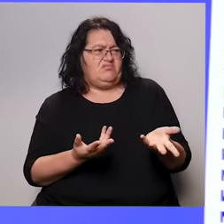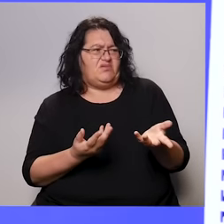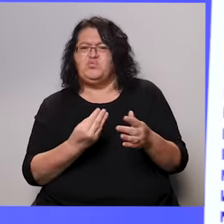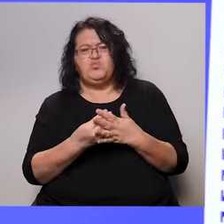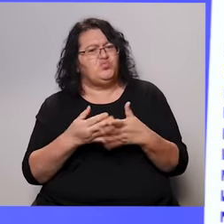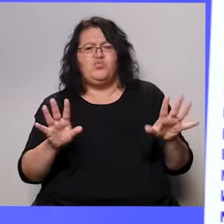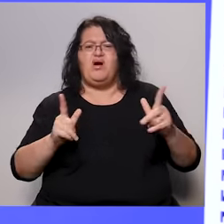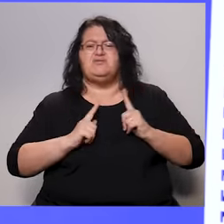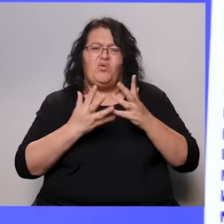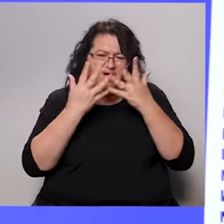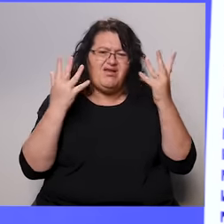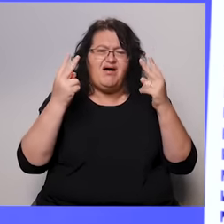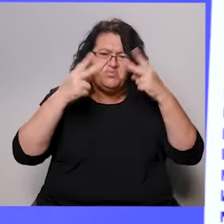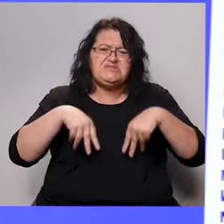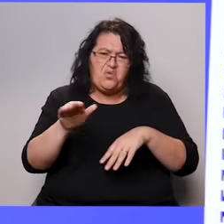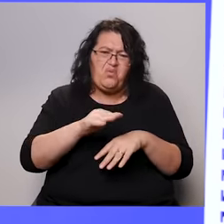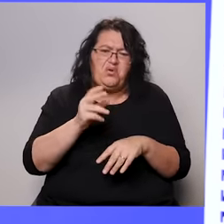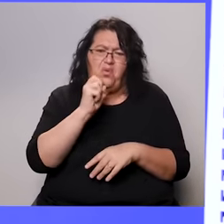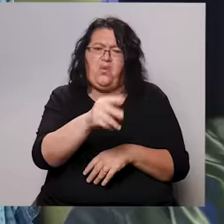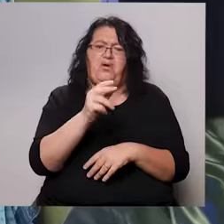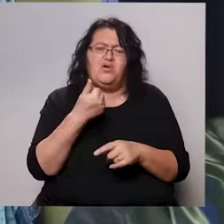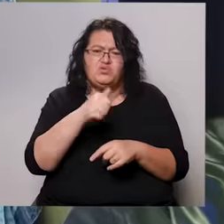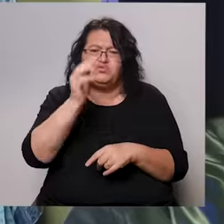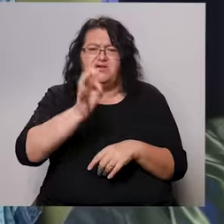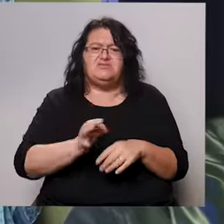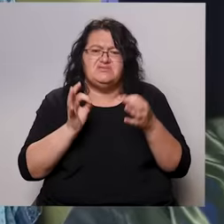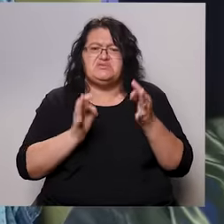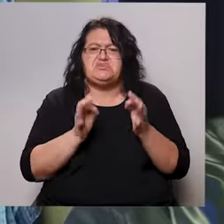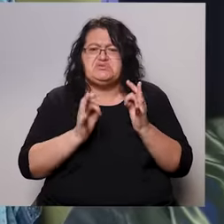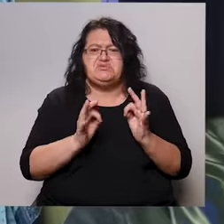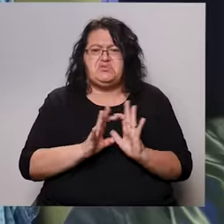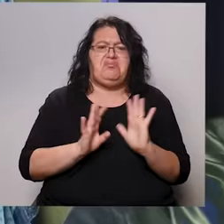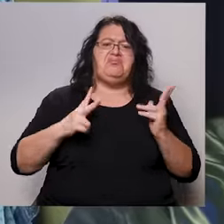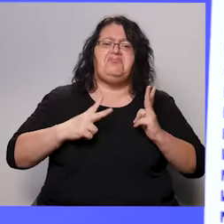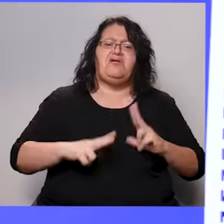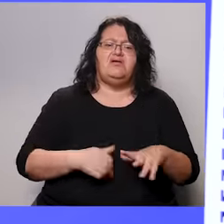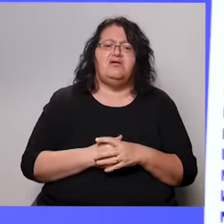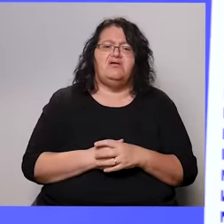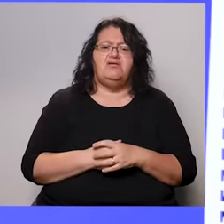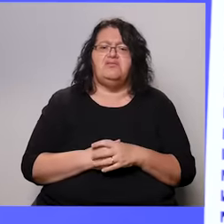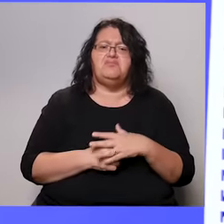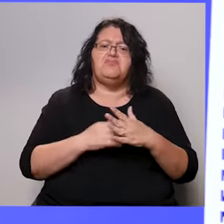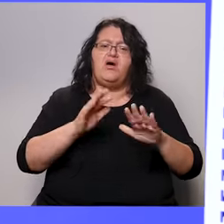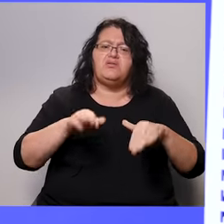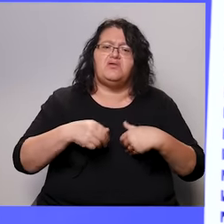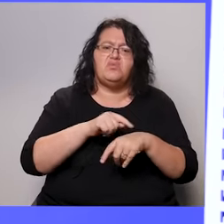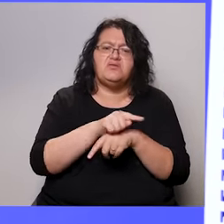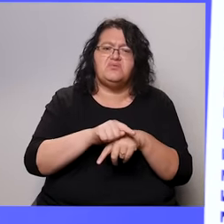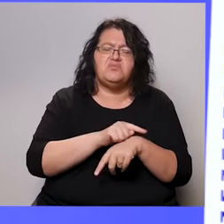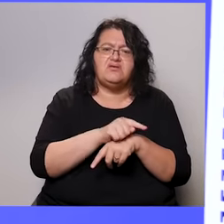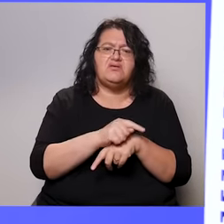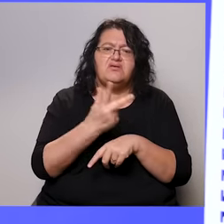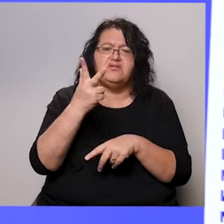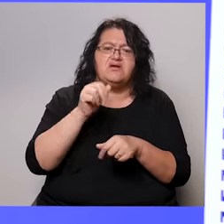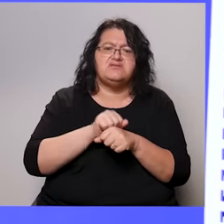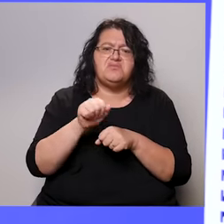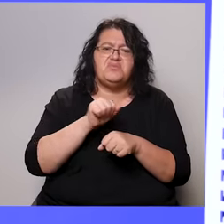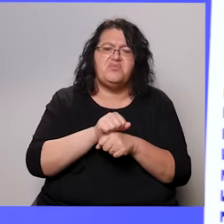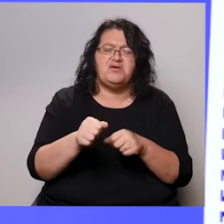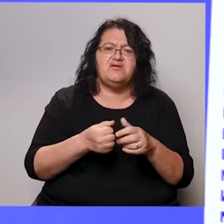stau, gata, e clară, treaba, o să avem copil 100%. O trecut vreo 3